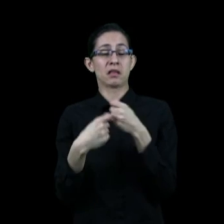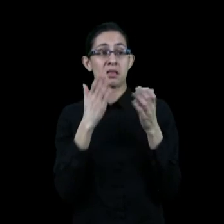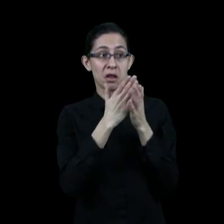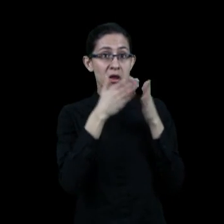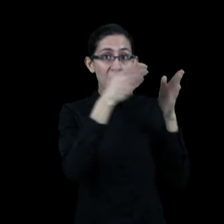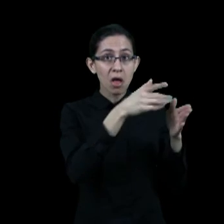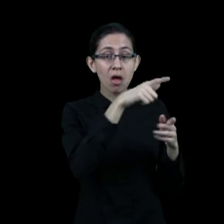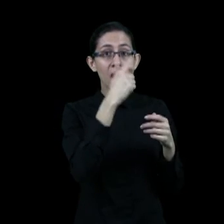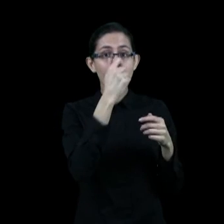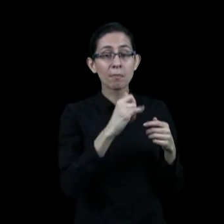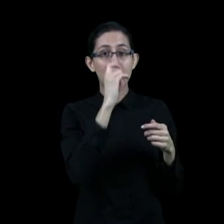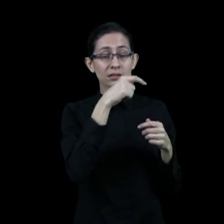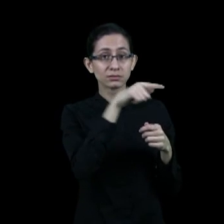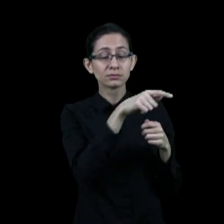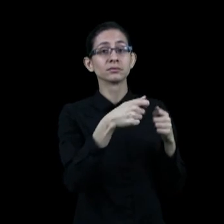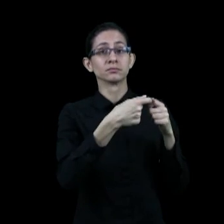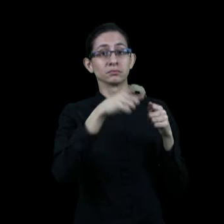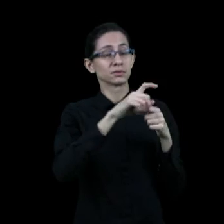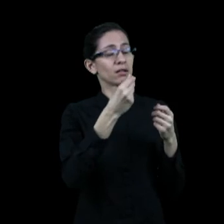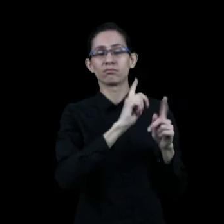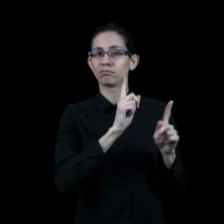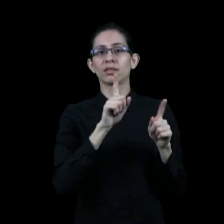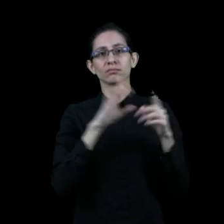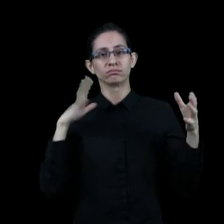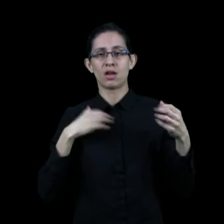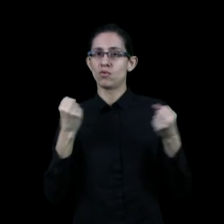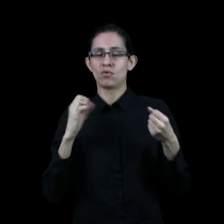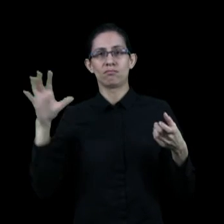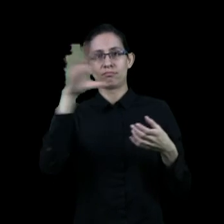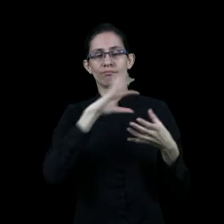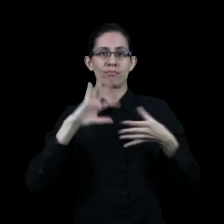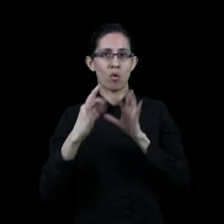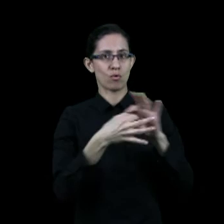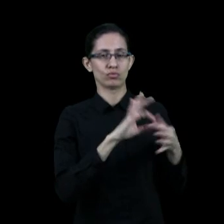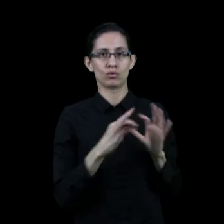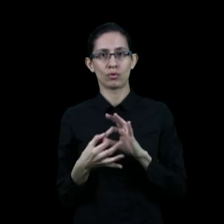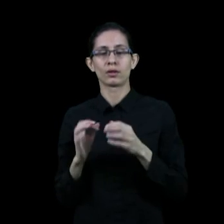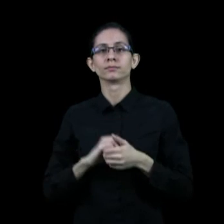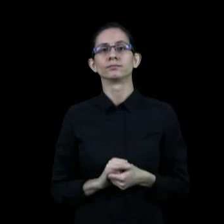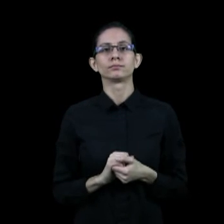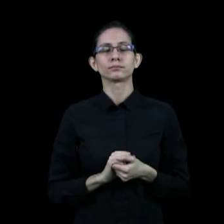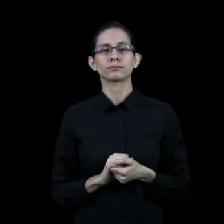najczęściej inflację cenową. Wszyscy się zgadzają, że odrobina inflacji jest korzystna.